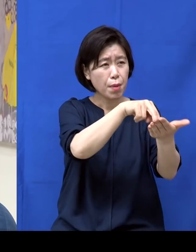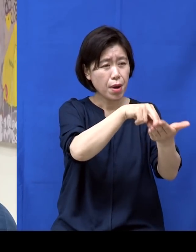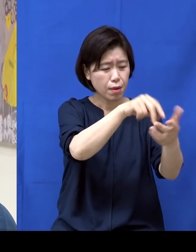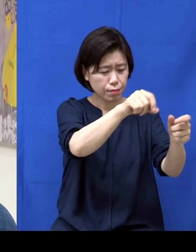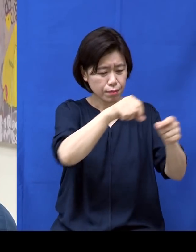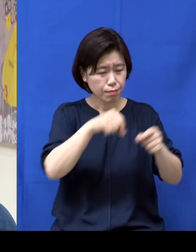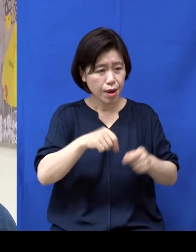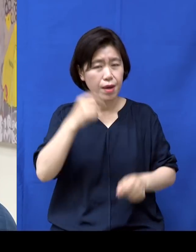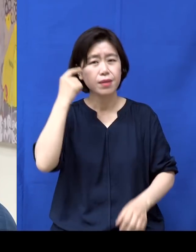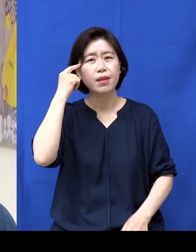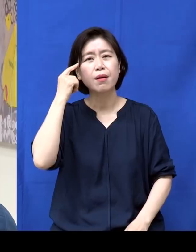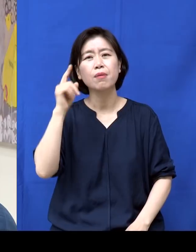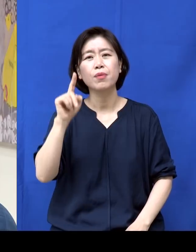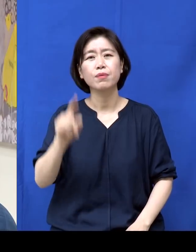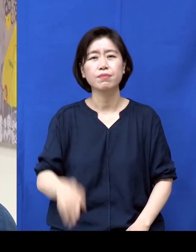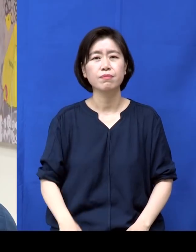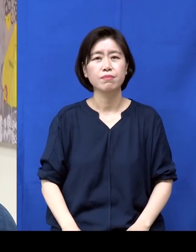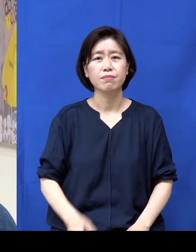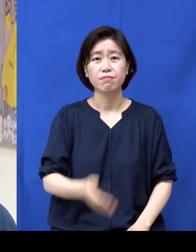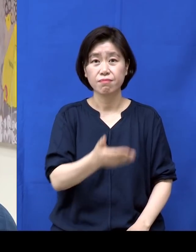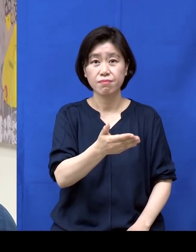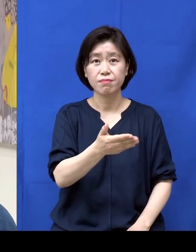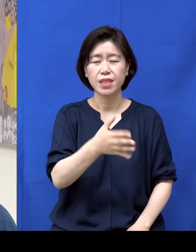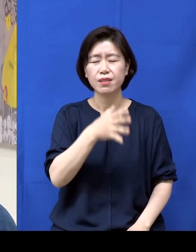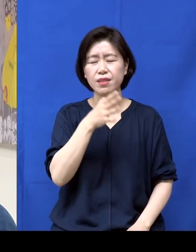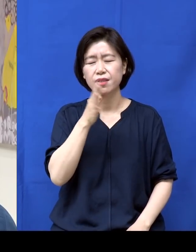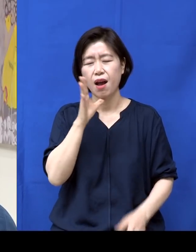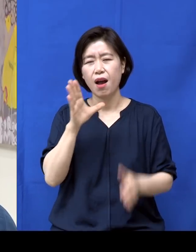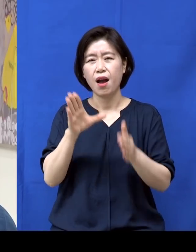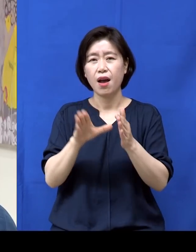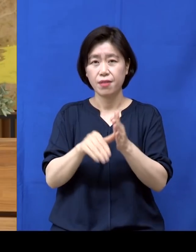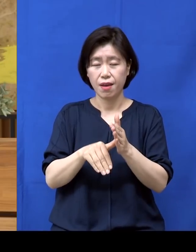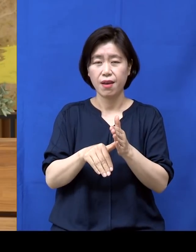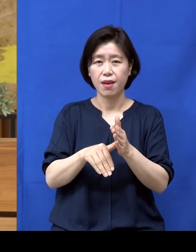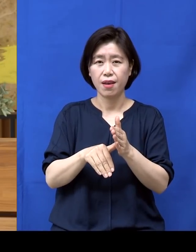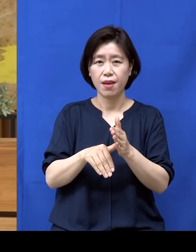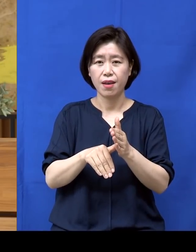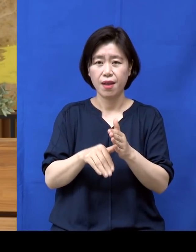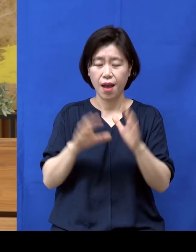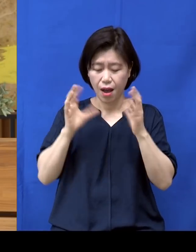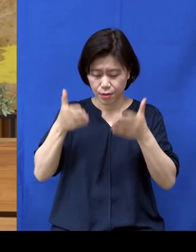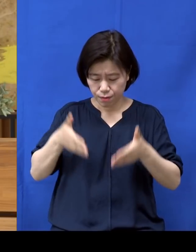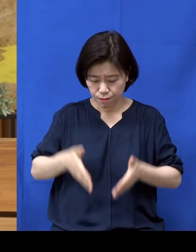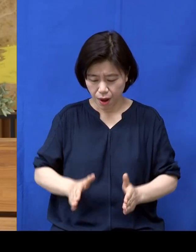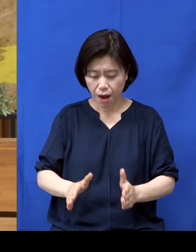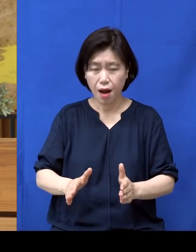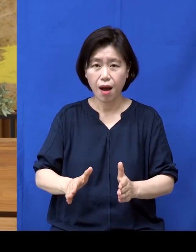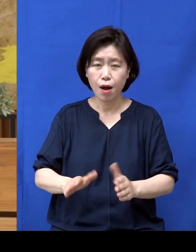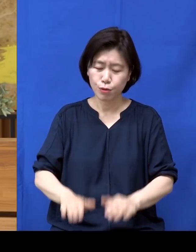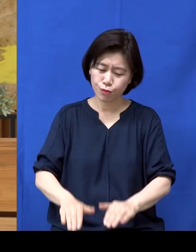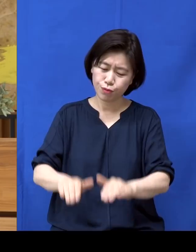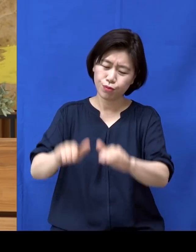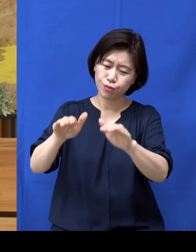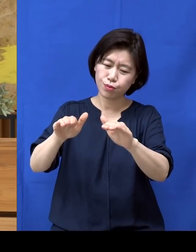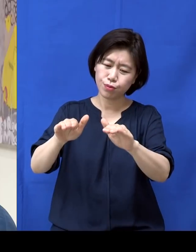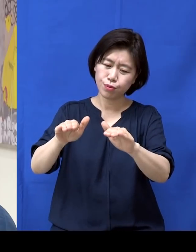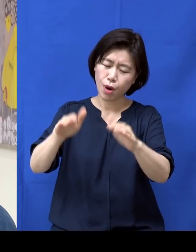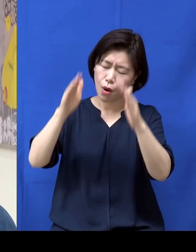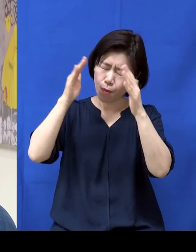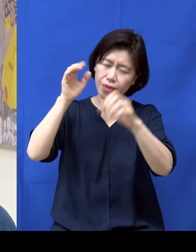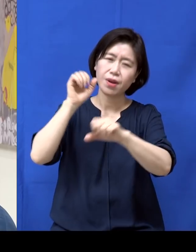늦은 나이에 아들 하나 얻었는데 아들이 공부도 잘하고 명문대도 가고. 예, 아주 좋은 대학에 가서